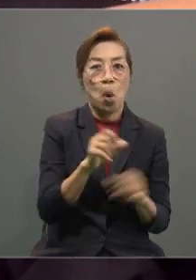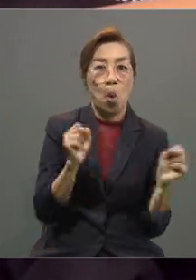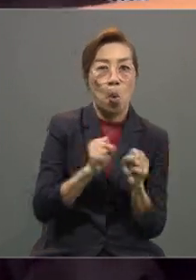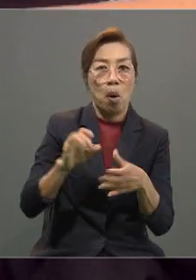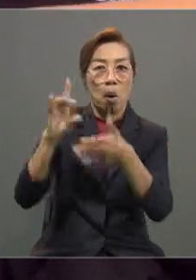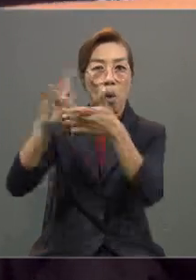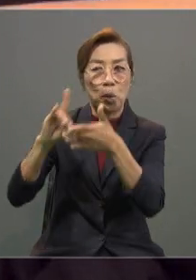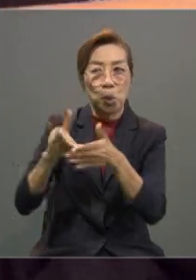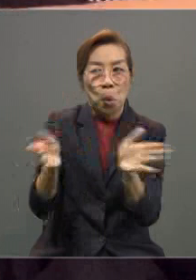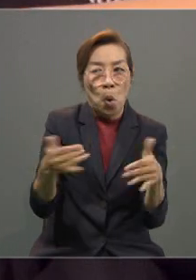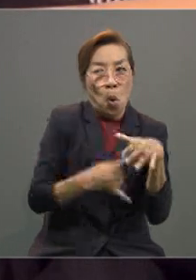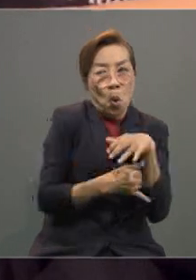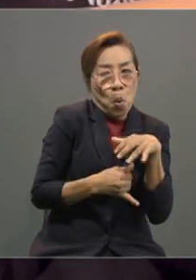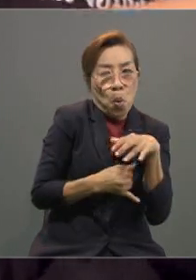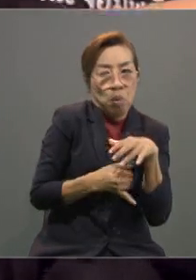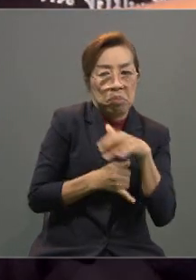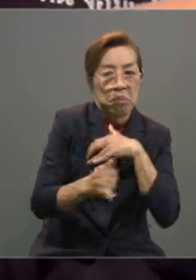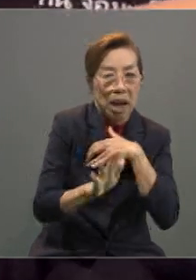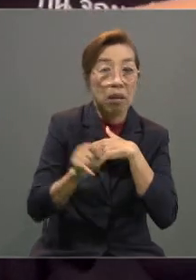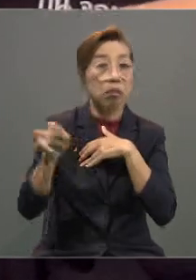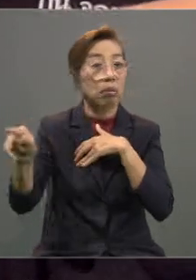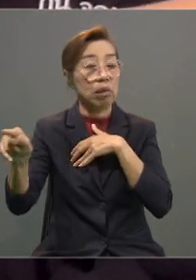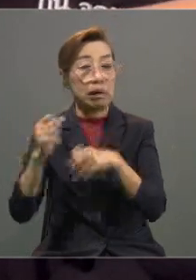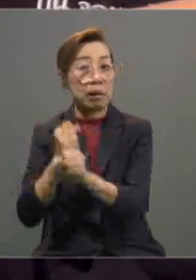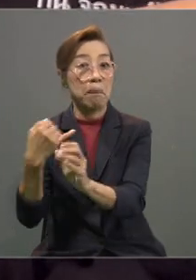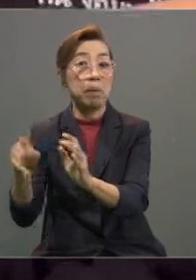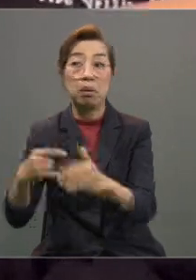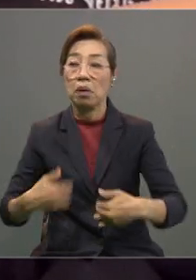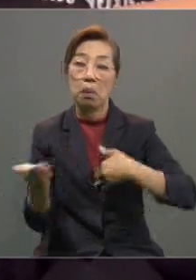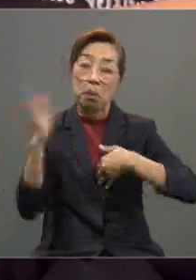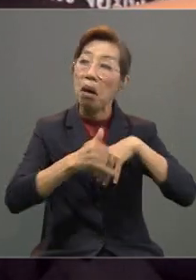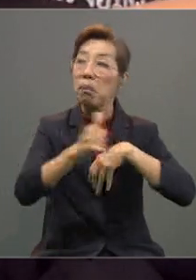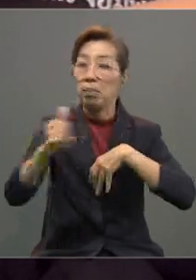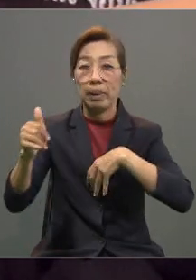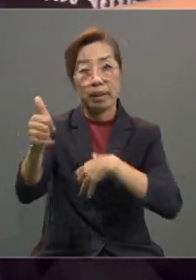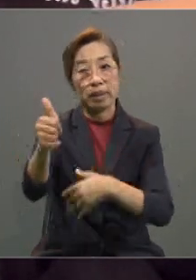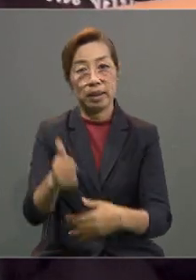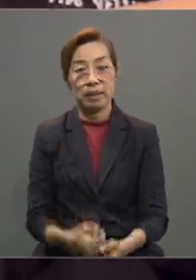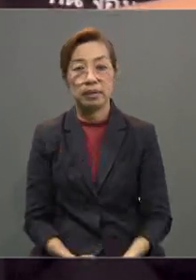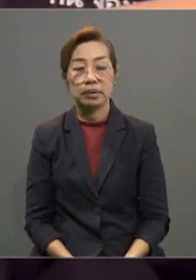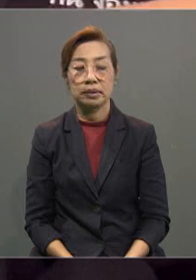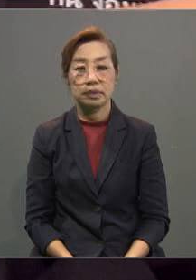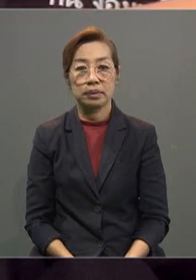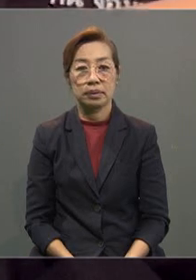กล้าที่จะออกจากบ้านแต่ว่าคนก่อเหตุเนี่ยกลับสามารถใช้ชีวิตได้ตามปกติ